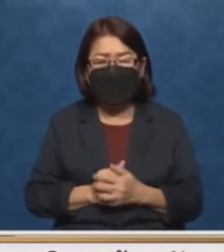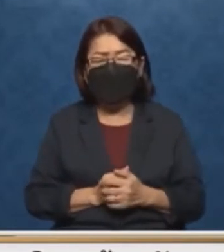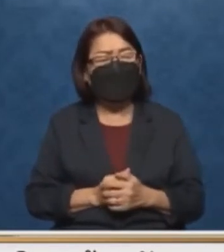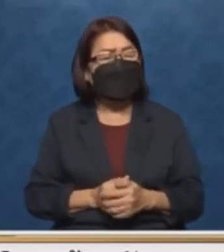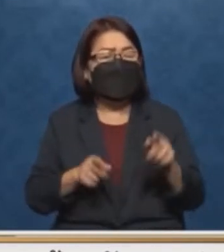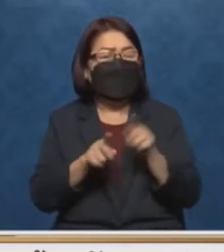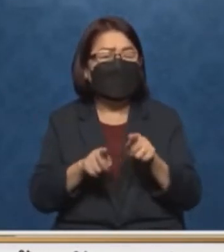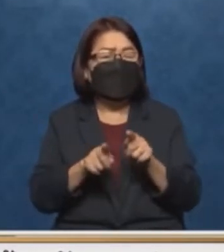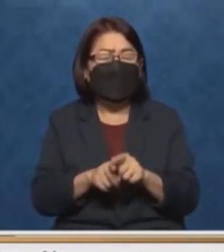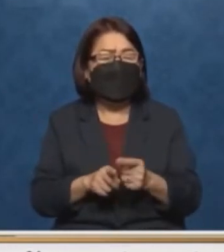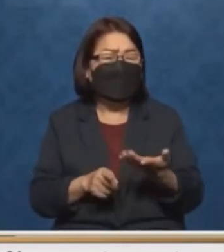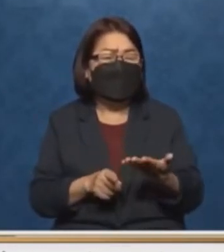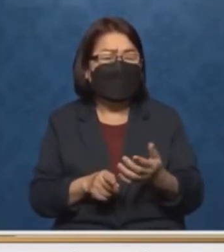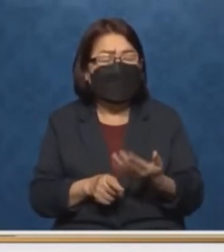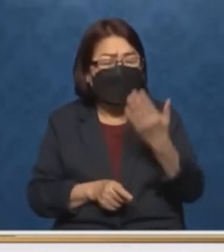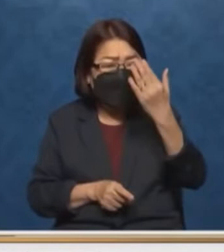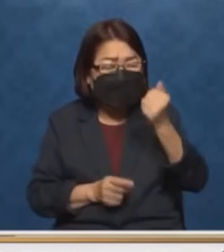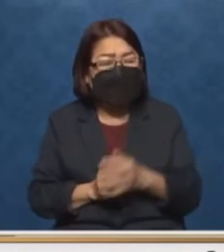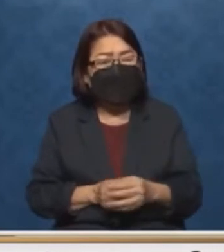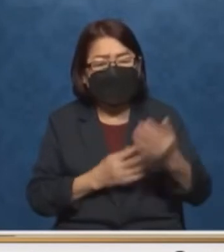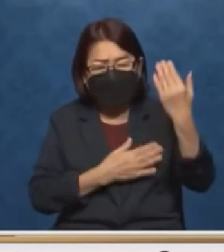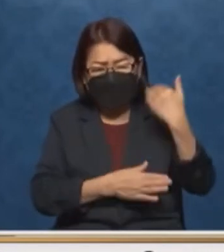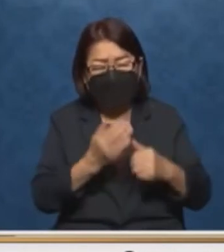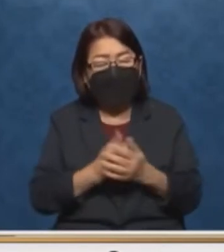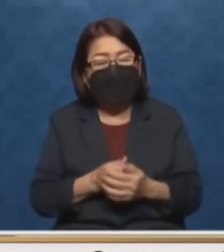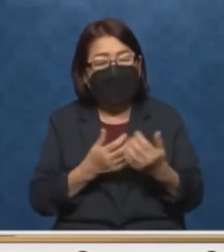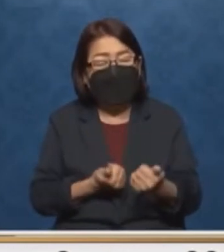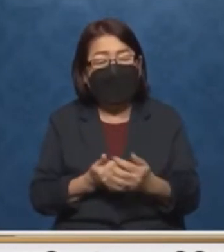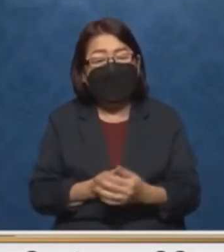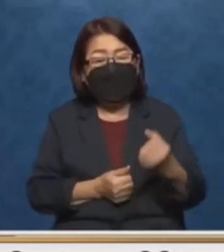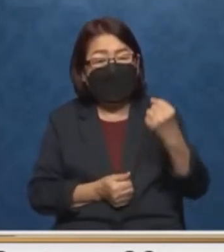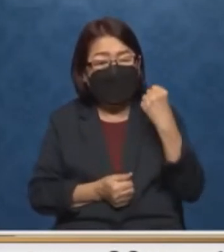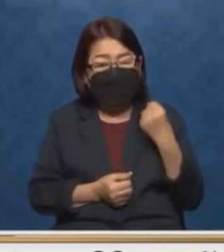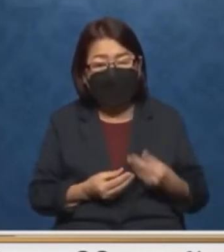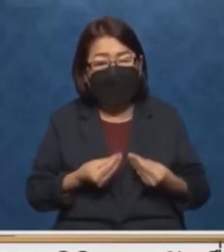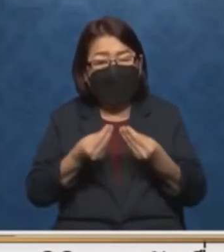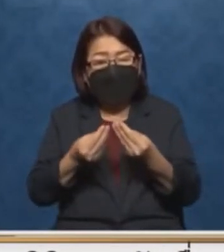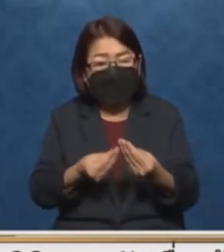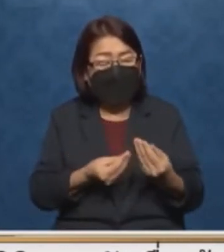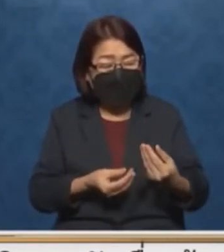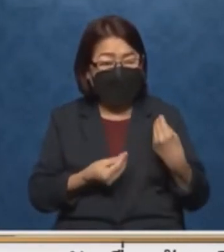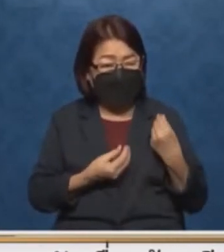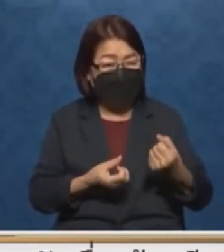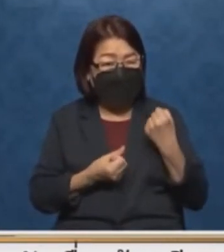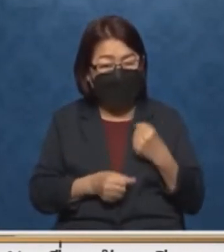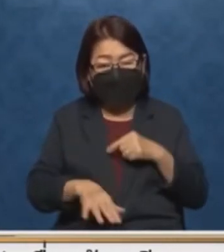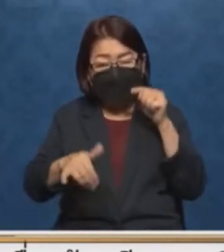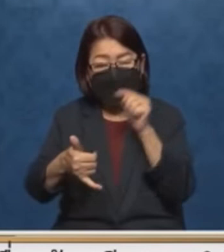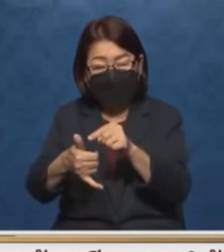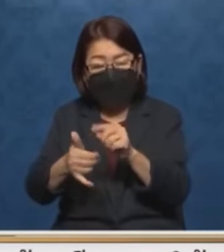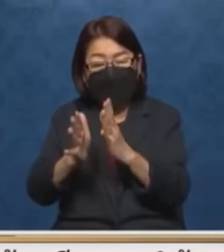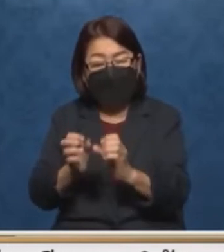ก็เหตุว่าอำนาจในการแต่งตั้งโยกย้ายจะไปอยู่ที่เกาะชซึ่งทำให้